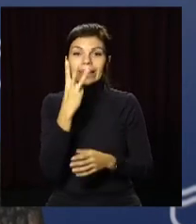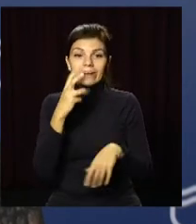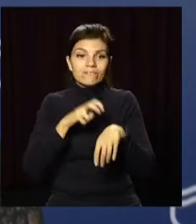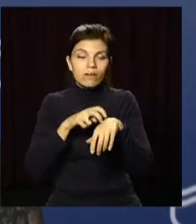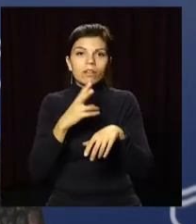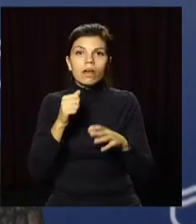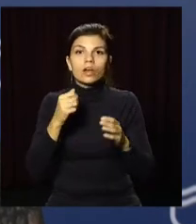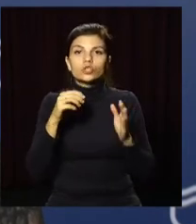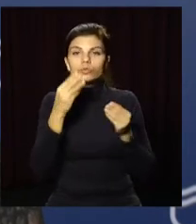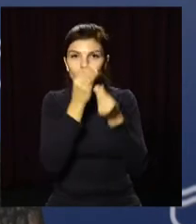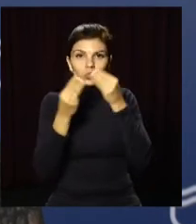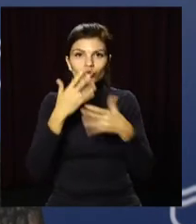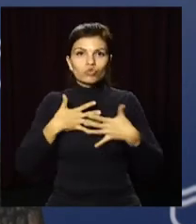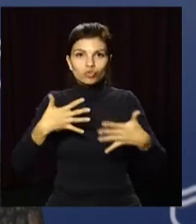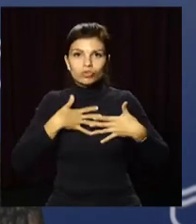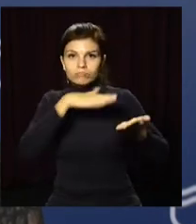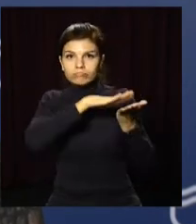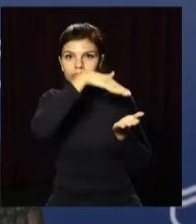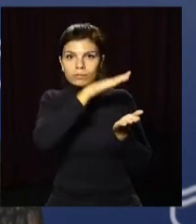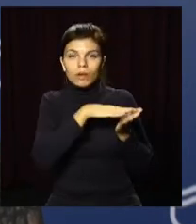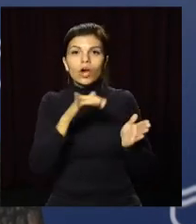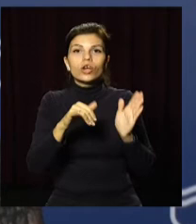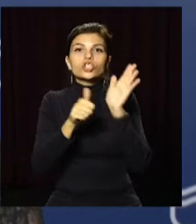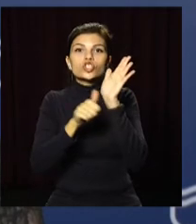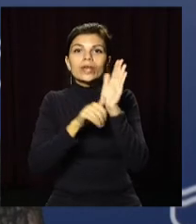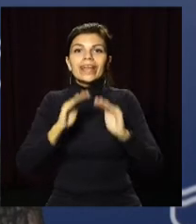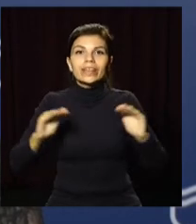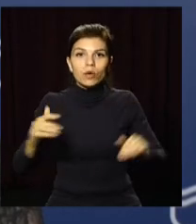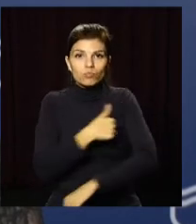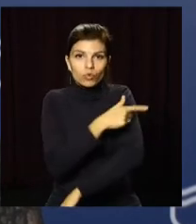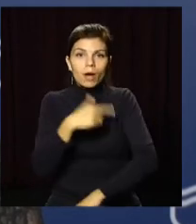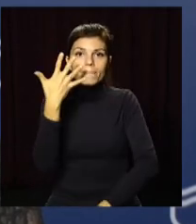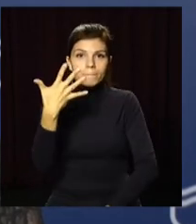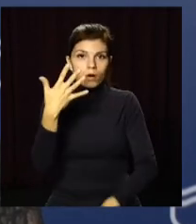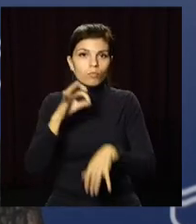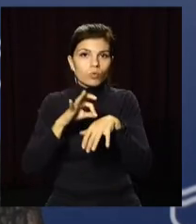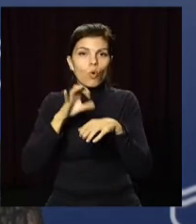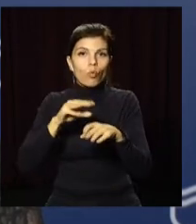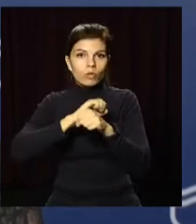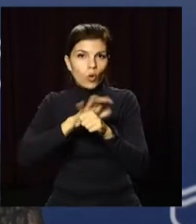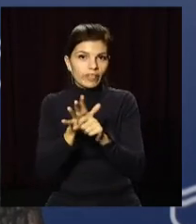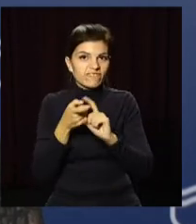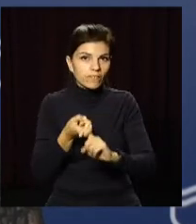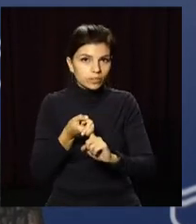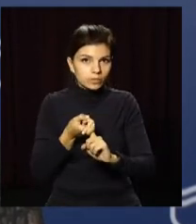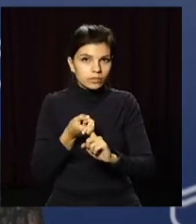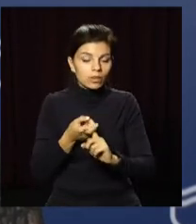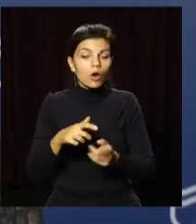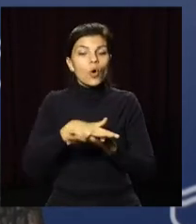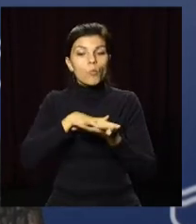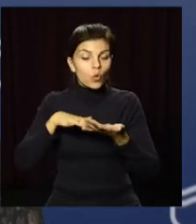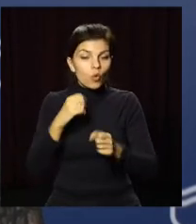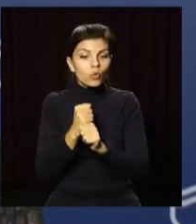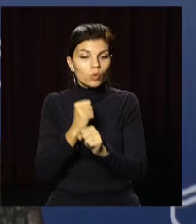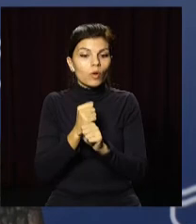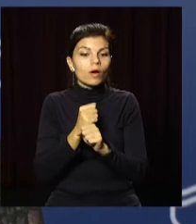на штучній вентиляції легенів. В 6-й дитячій клінічній лікарні лікується 5 пацієнтів від коронавірусної інфекції. Продовжують свою